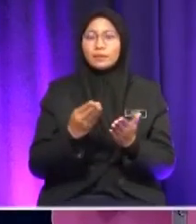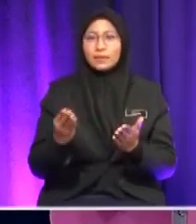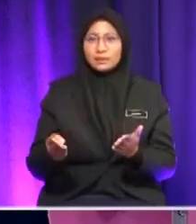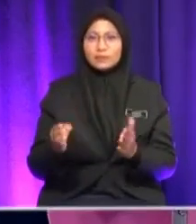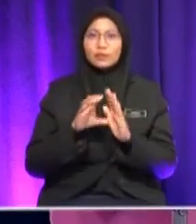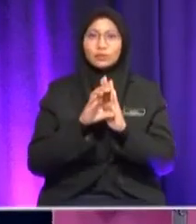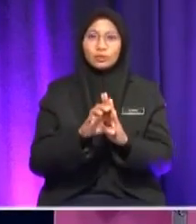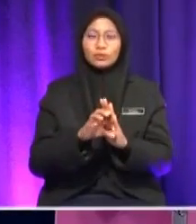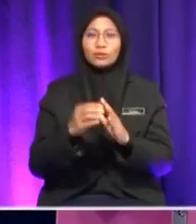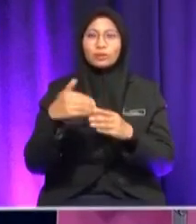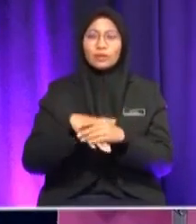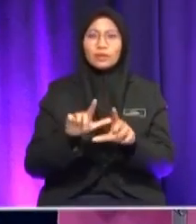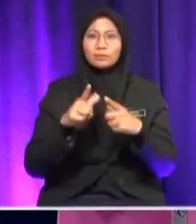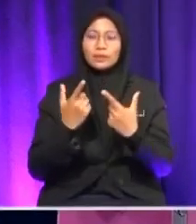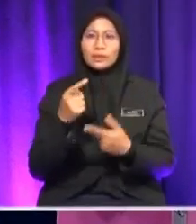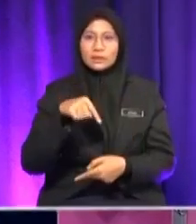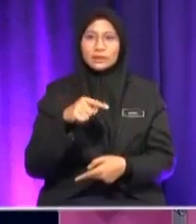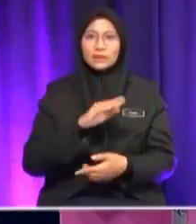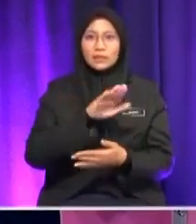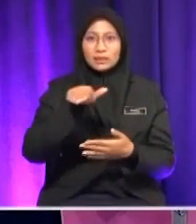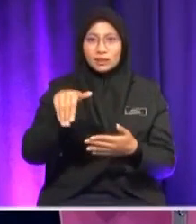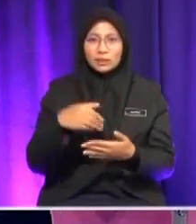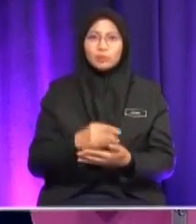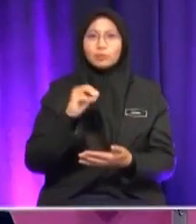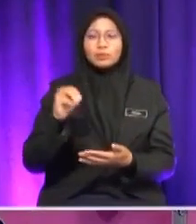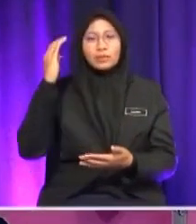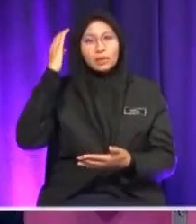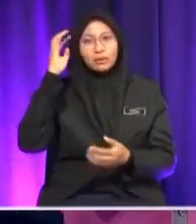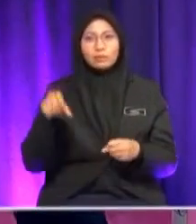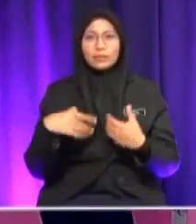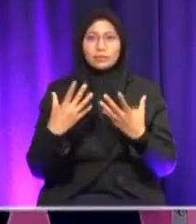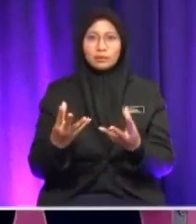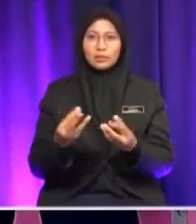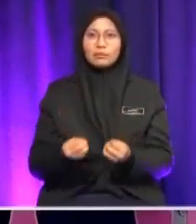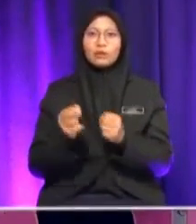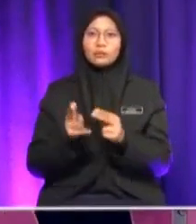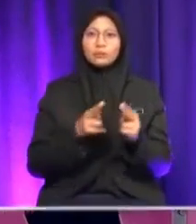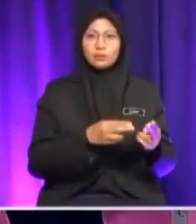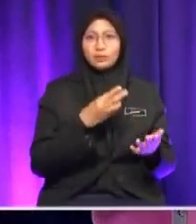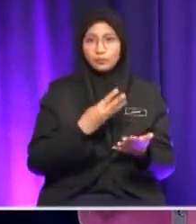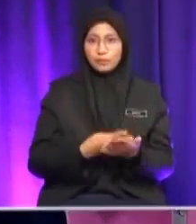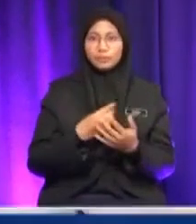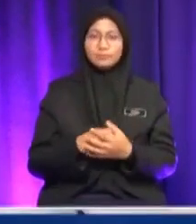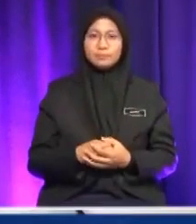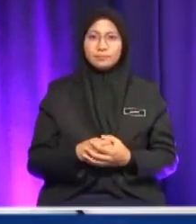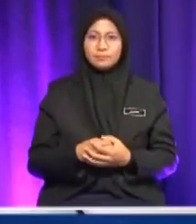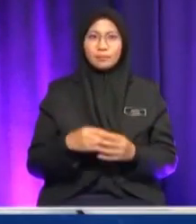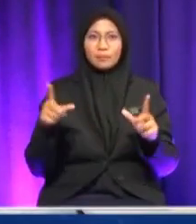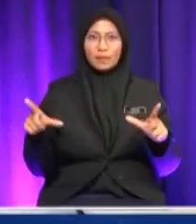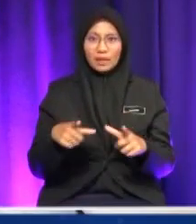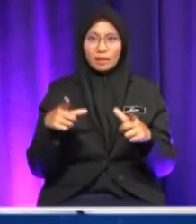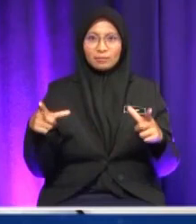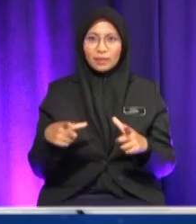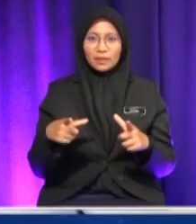anda tentang ilmu pengurusan kewangan. Dan yang seterusnya pula, amalan pengurusan perbelanjaan secara